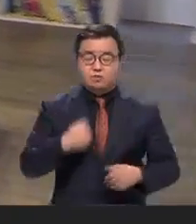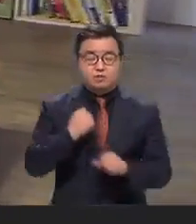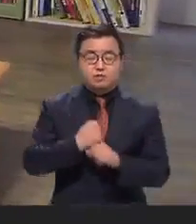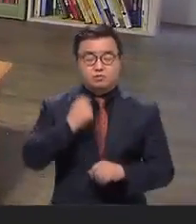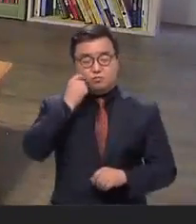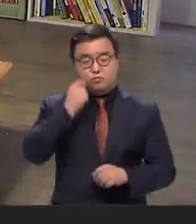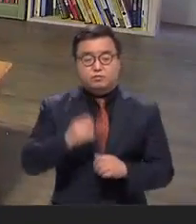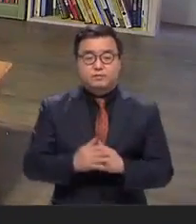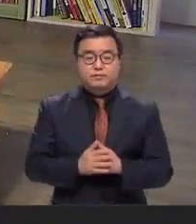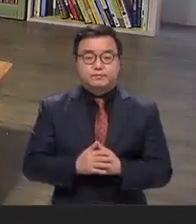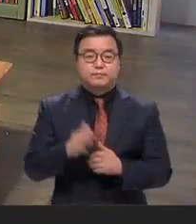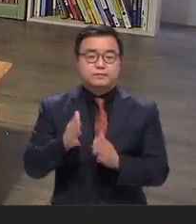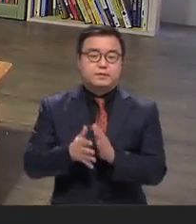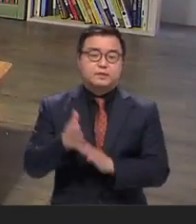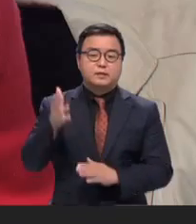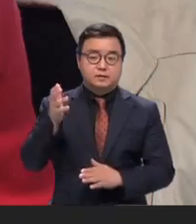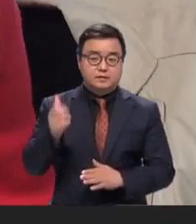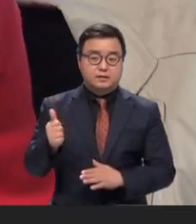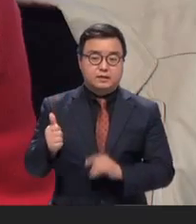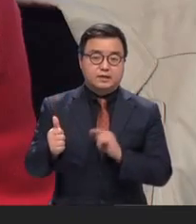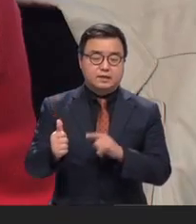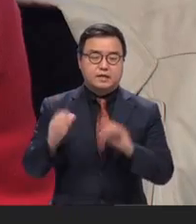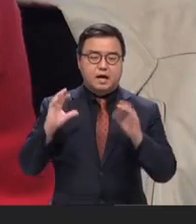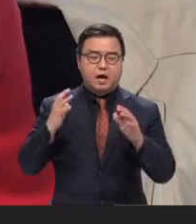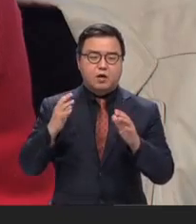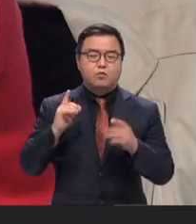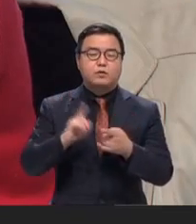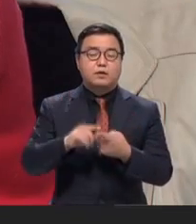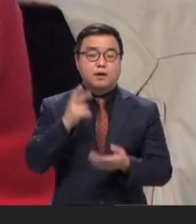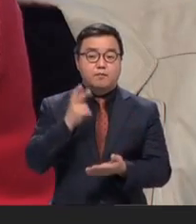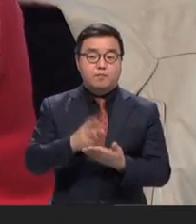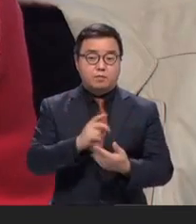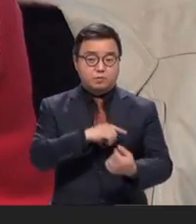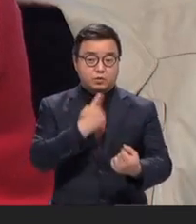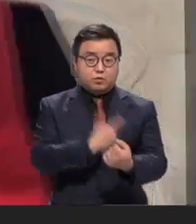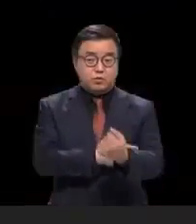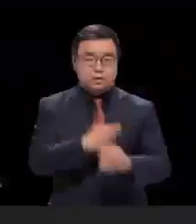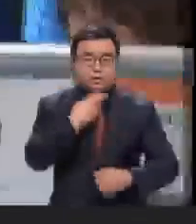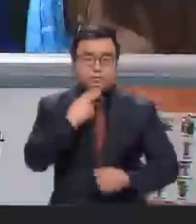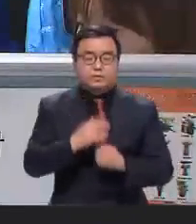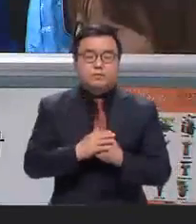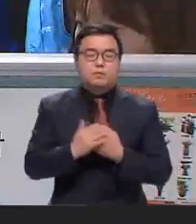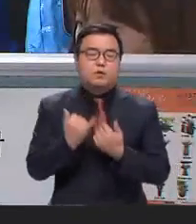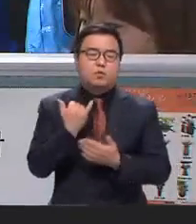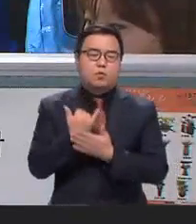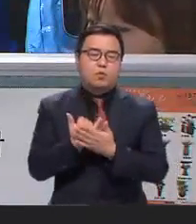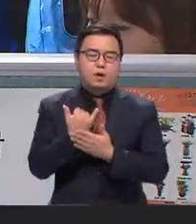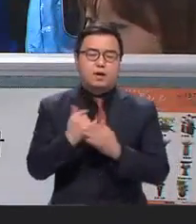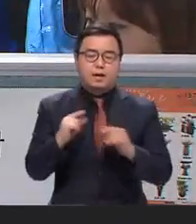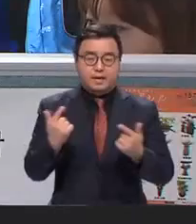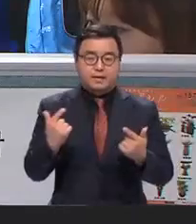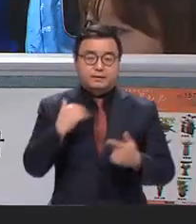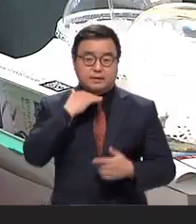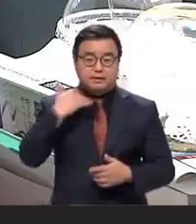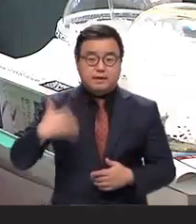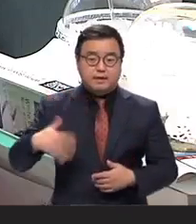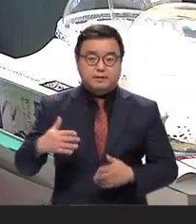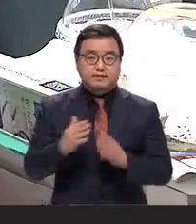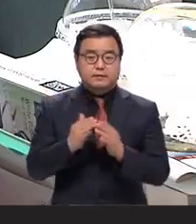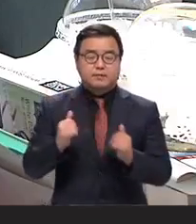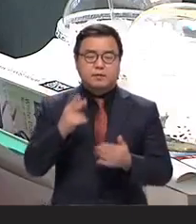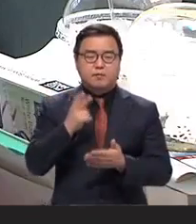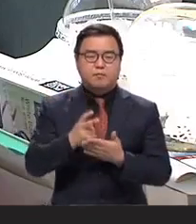아동 쉼터의 시설장에게는 아동에 대한 법적 권한이 없습니다. 고아가 아닌 미성년의 경우엔 법원의 허가를